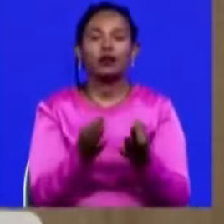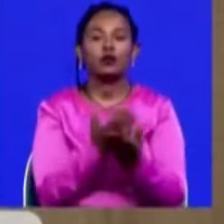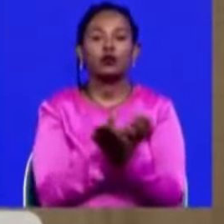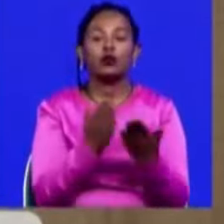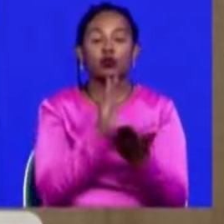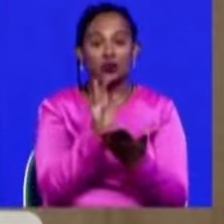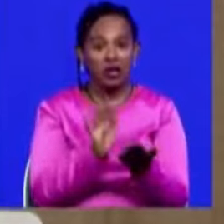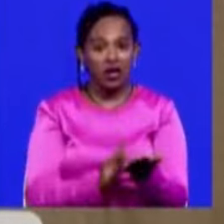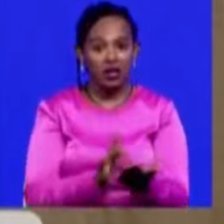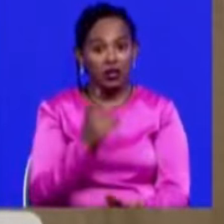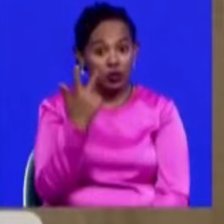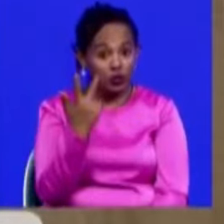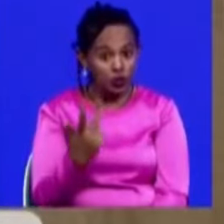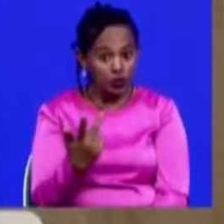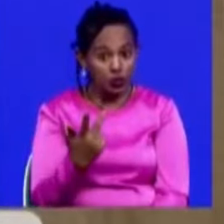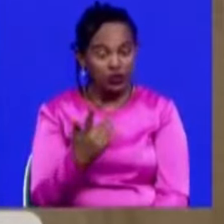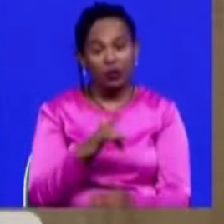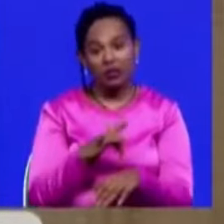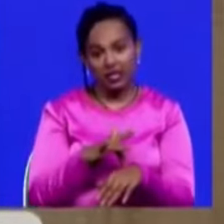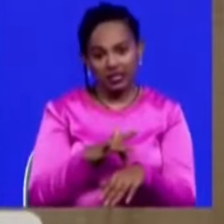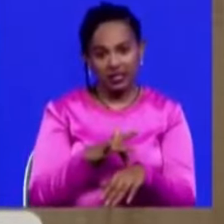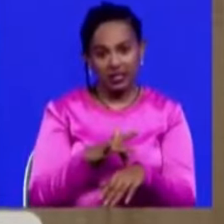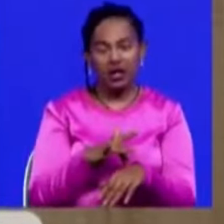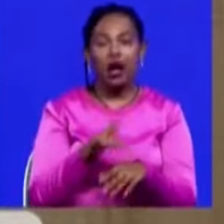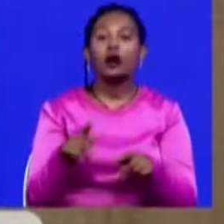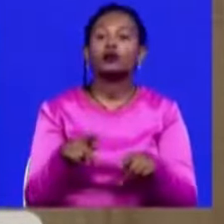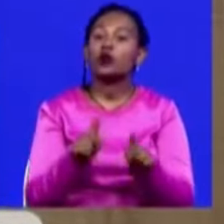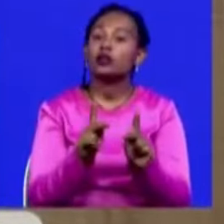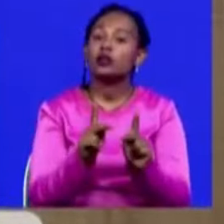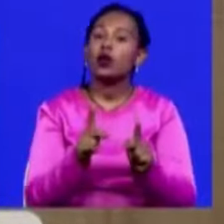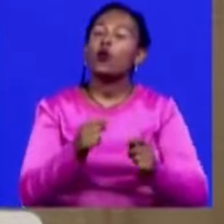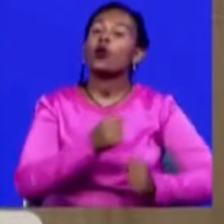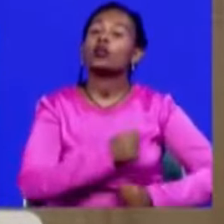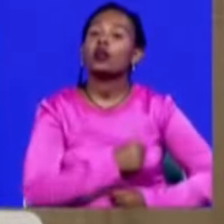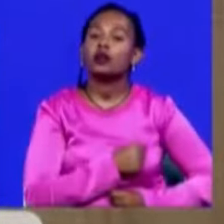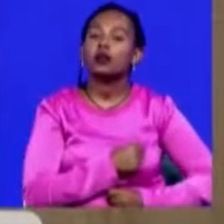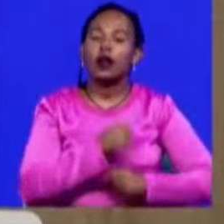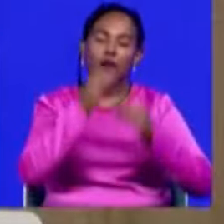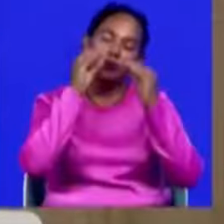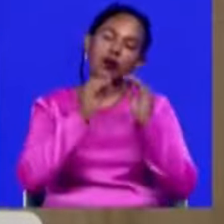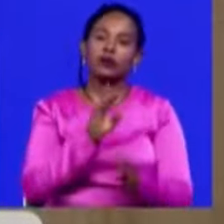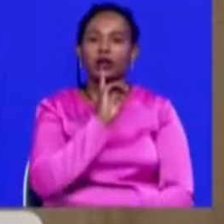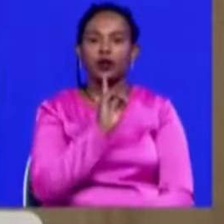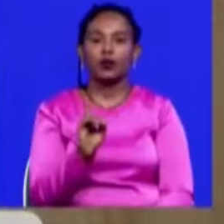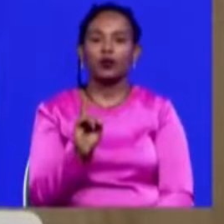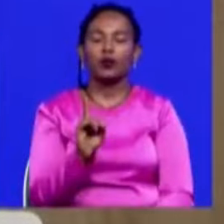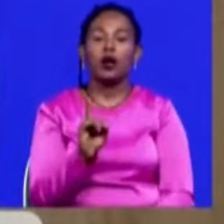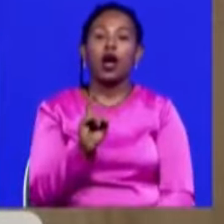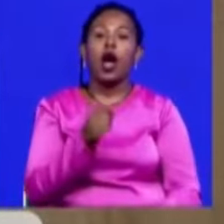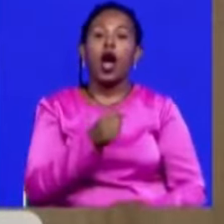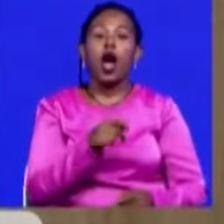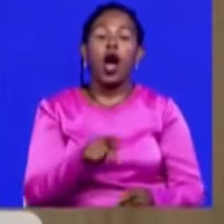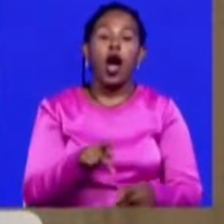መካከል ሶስቱን ብቻ ብጠቅስ አርሶ አደር፣ ወታደርና መምህር። አርሶ